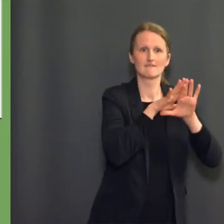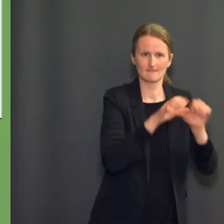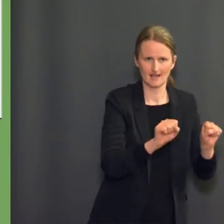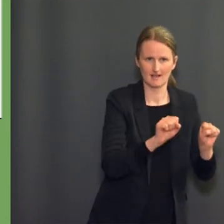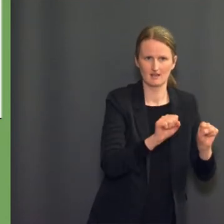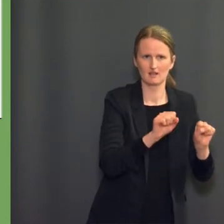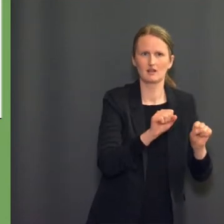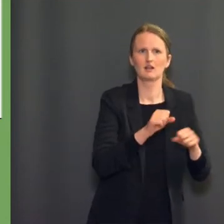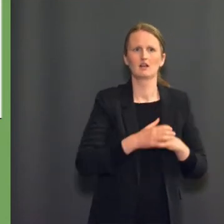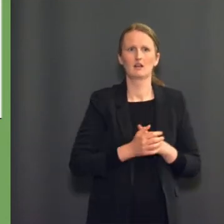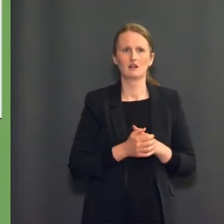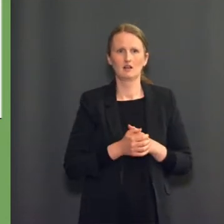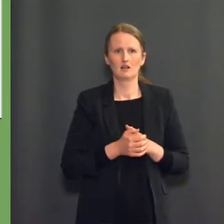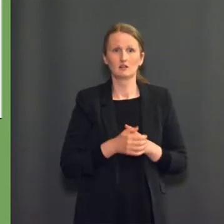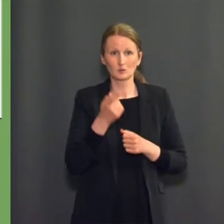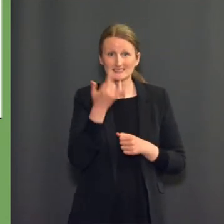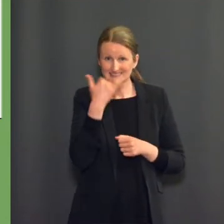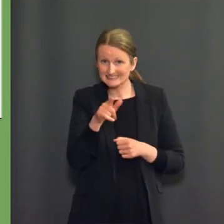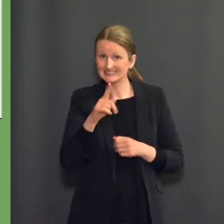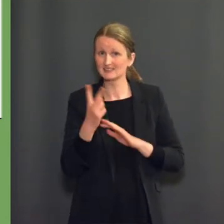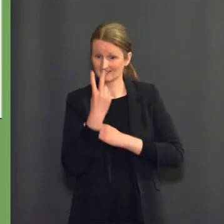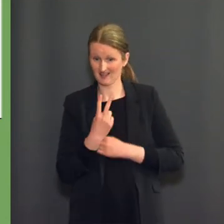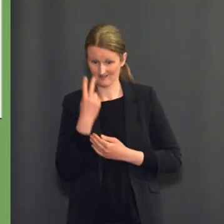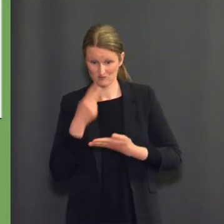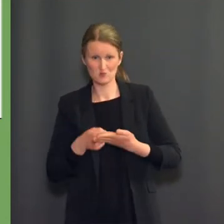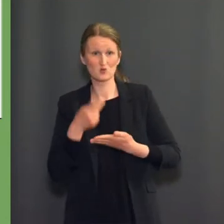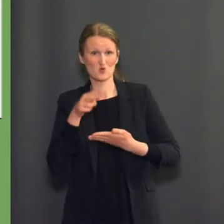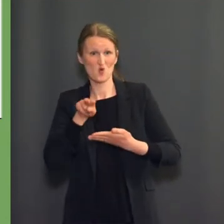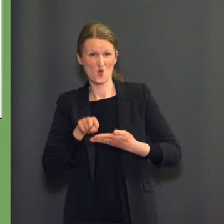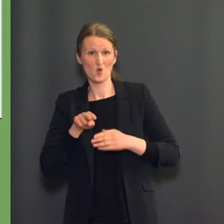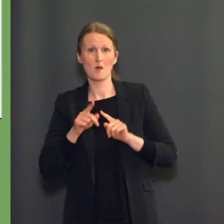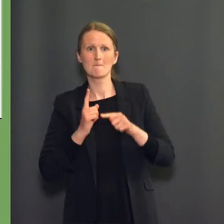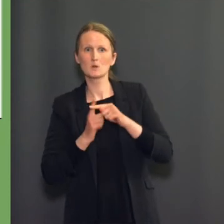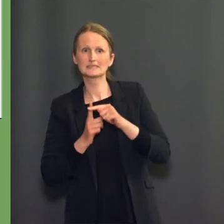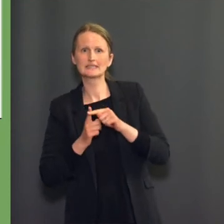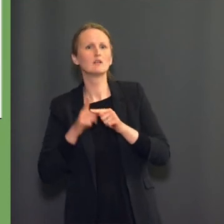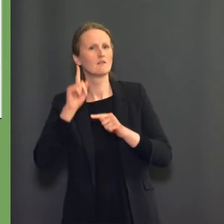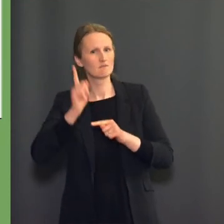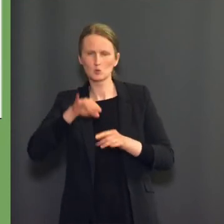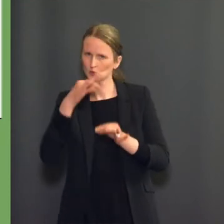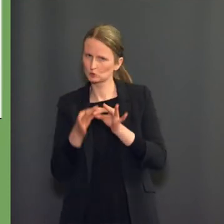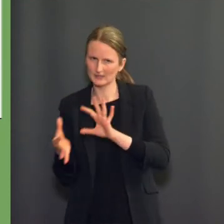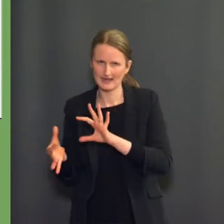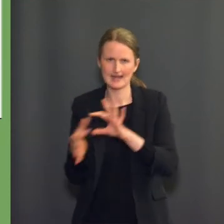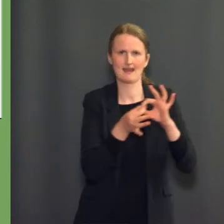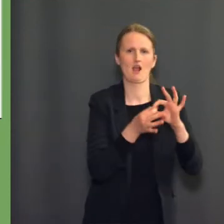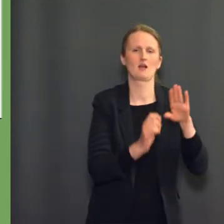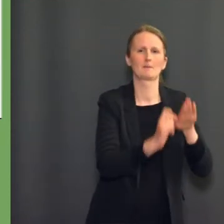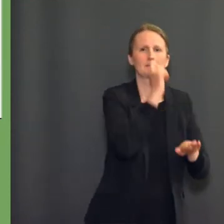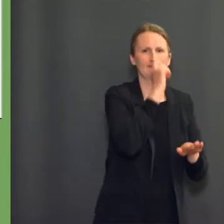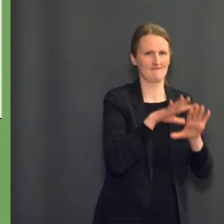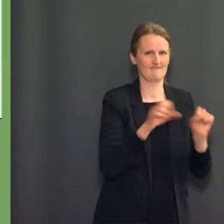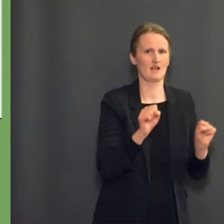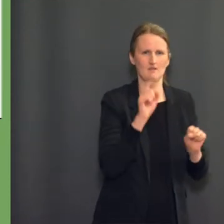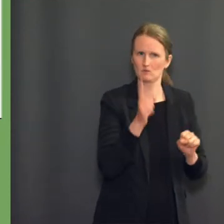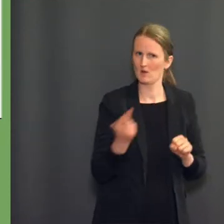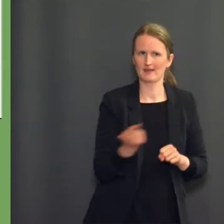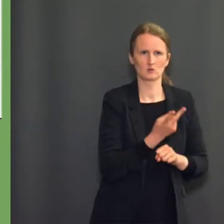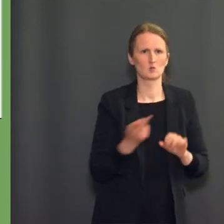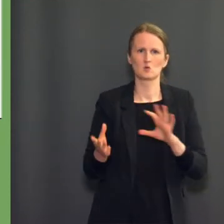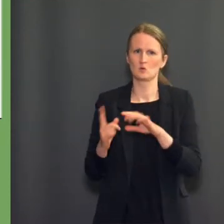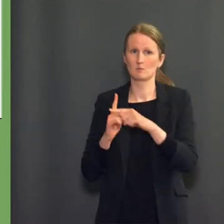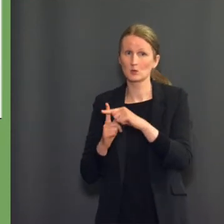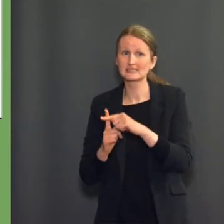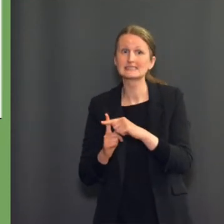autotest peut de temps en temps être un faux positif. Donc si la PCR est également positive, vous devez en rester en